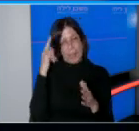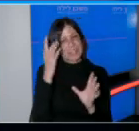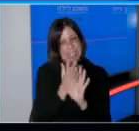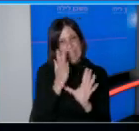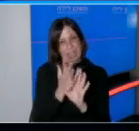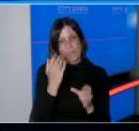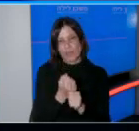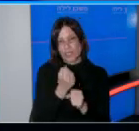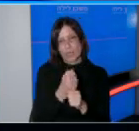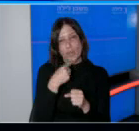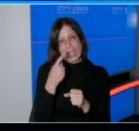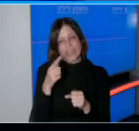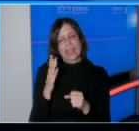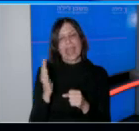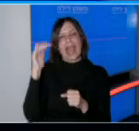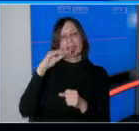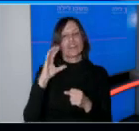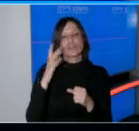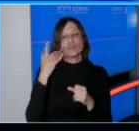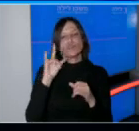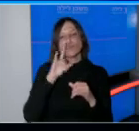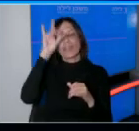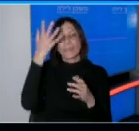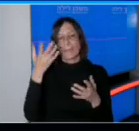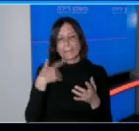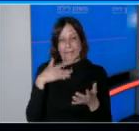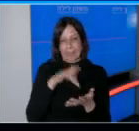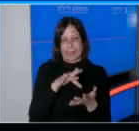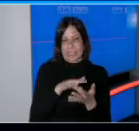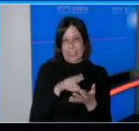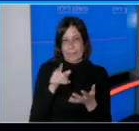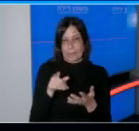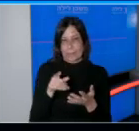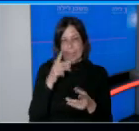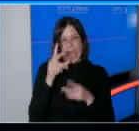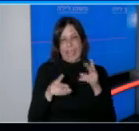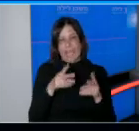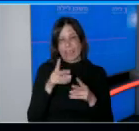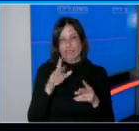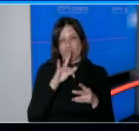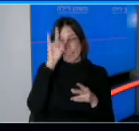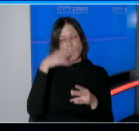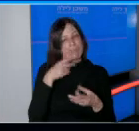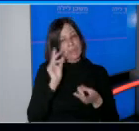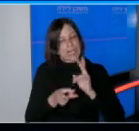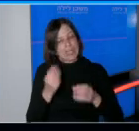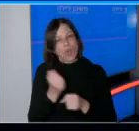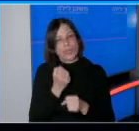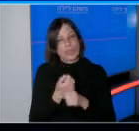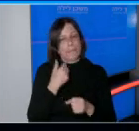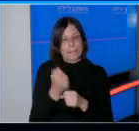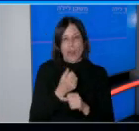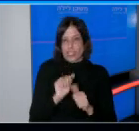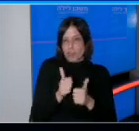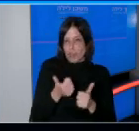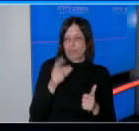ועוסק, אני... בוא נקרא לזה רכבת שדים, אוקיי? אנחנו נמצאים ברכבת שדים. אז אמרנו שאני ואתה רצים ועושים פעילות ספורטיבית, אבל יש הרבה